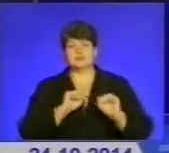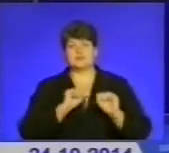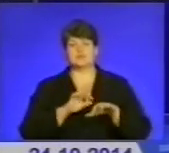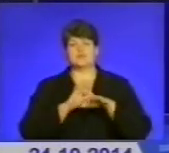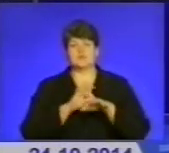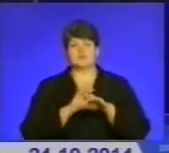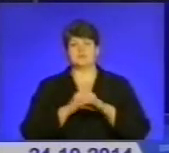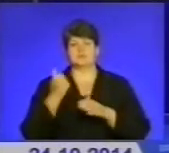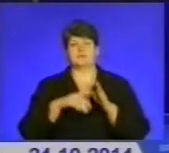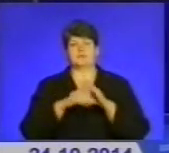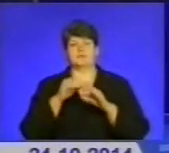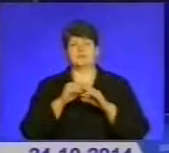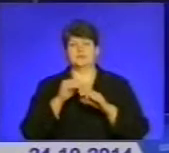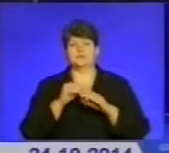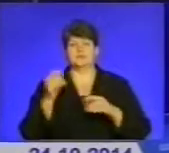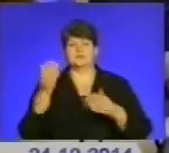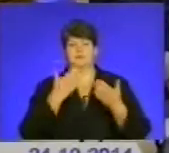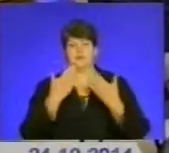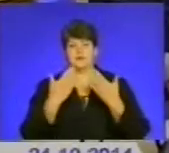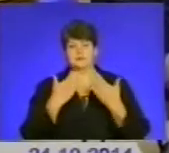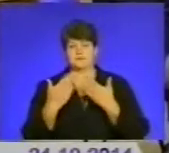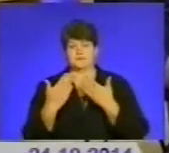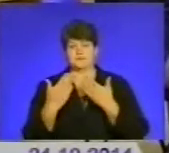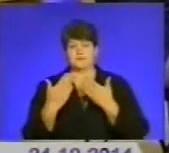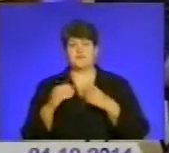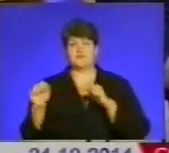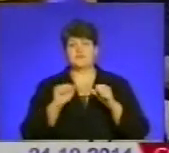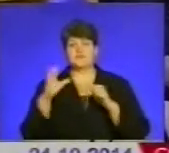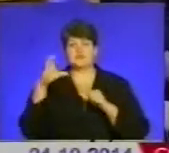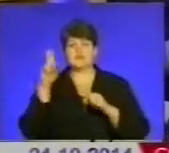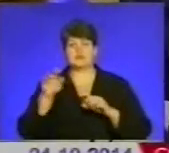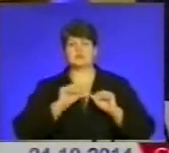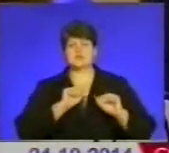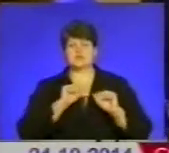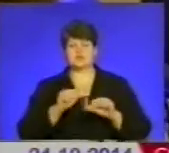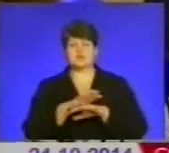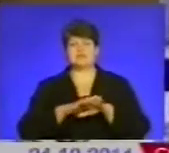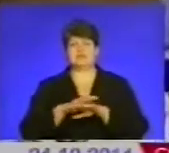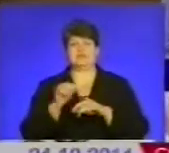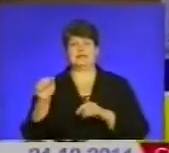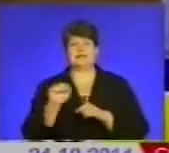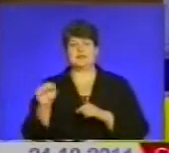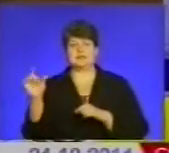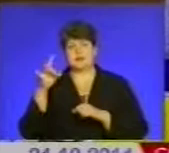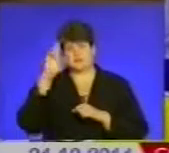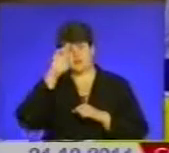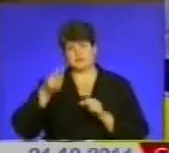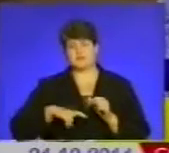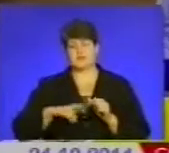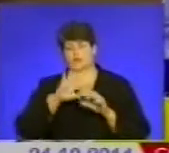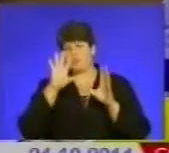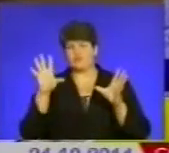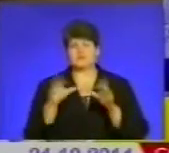з працівниками управління. Більше у сюжеті. В управлінні соціального захисту населення Теребовлянської райдержадміністрації, як і у